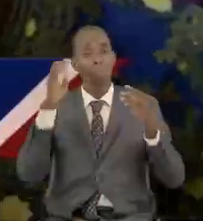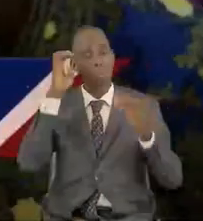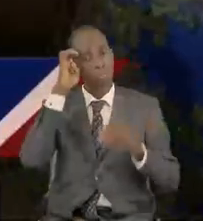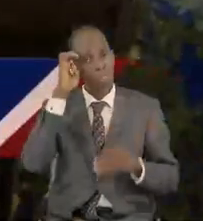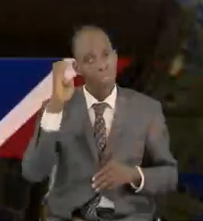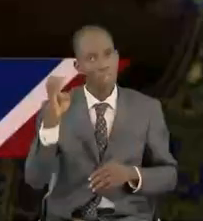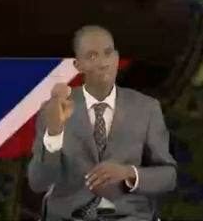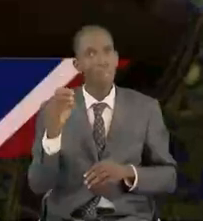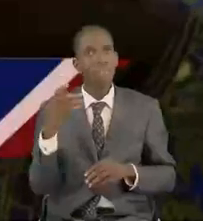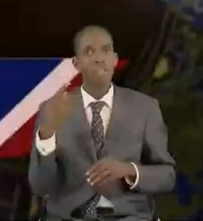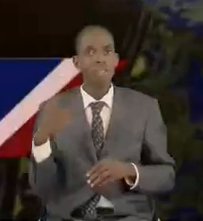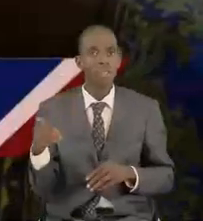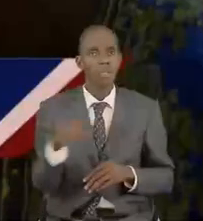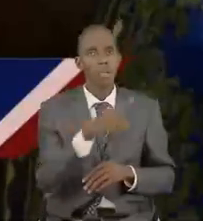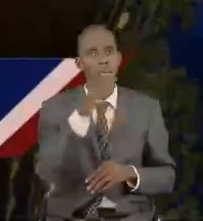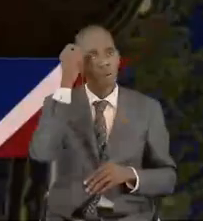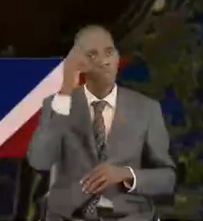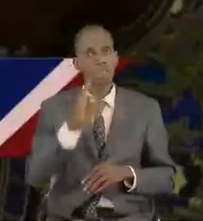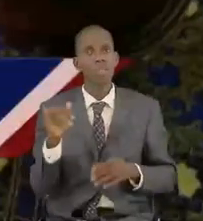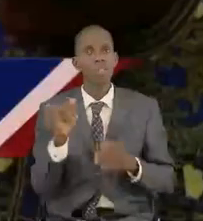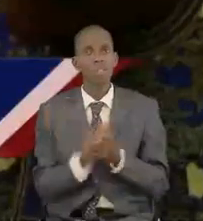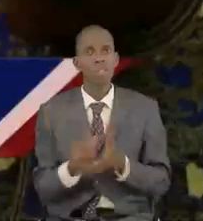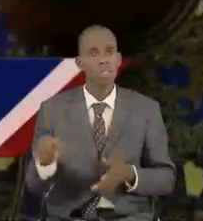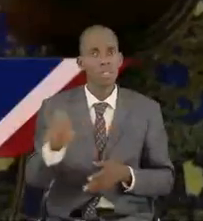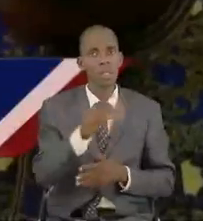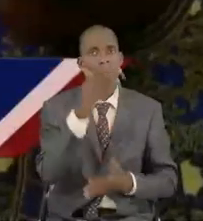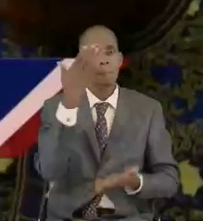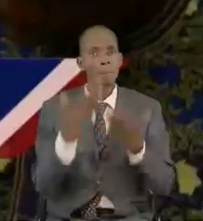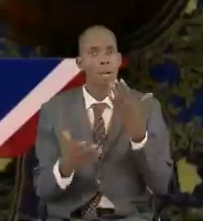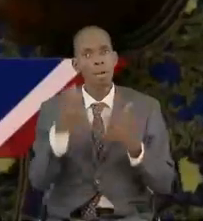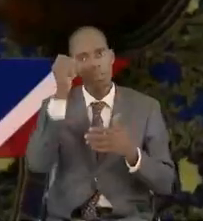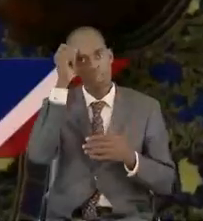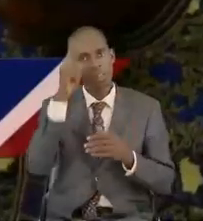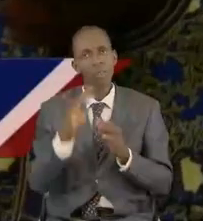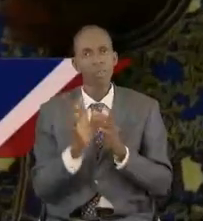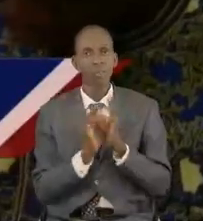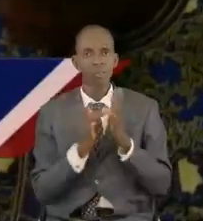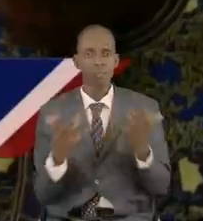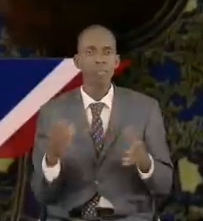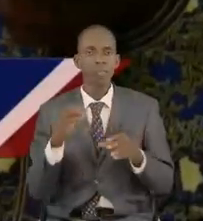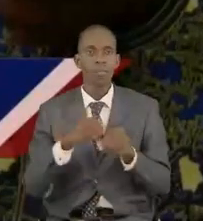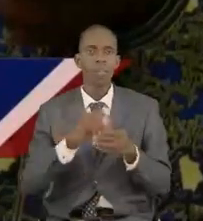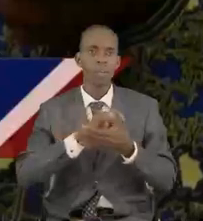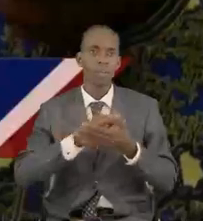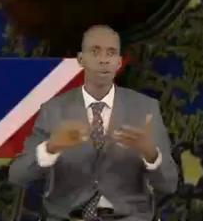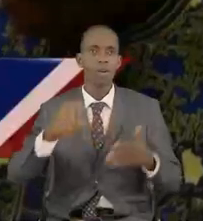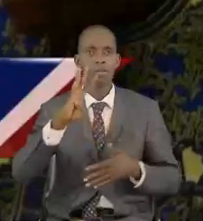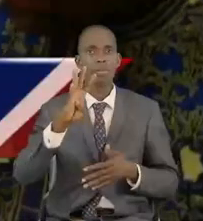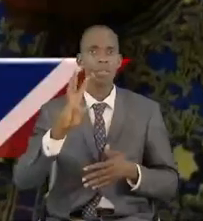alors il ouvrir l'esprit afin qu'il comprisse les écritures